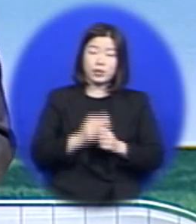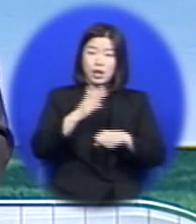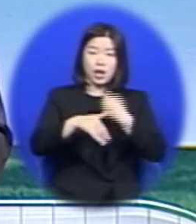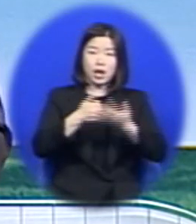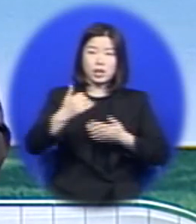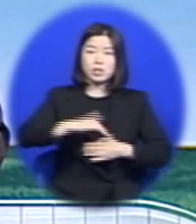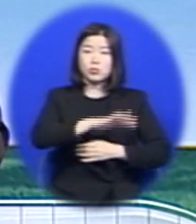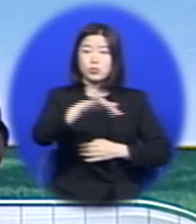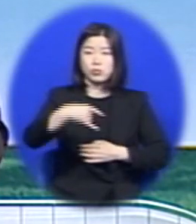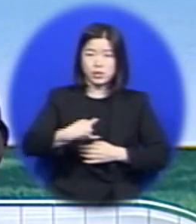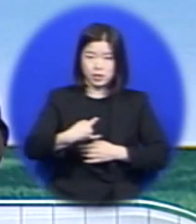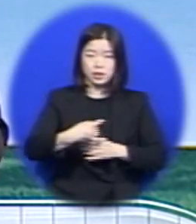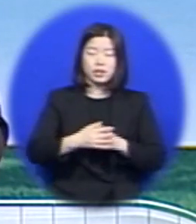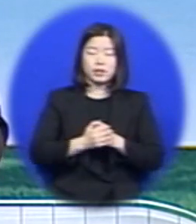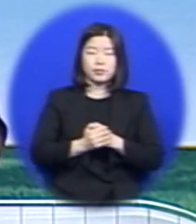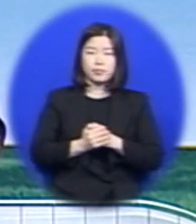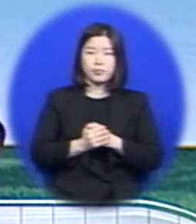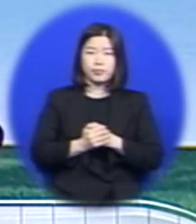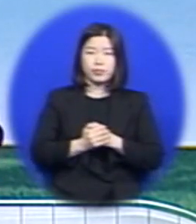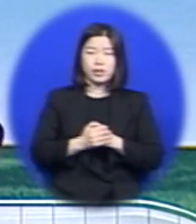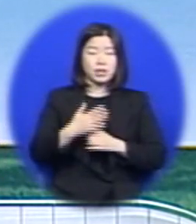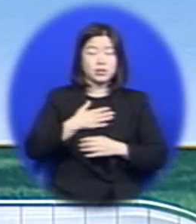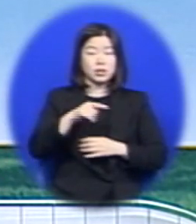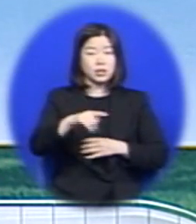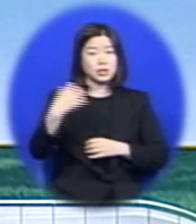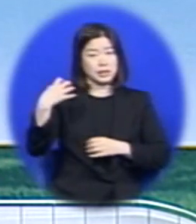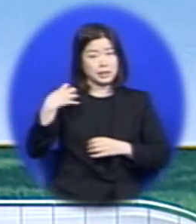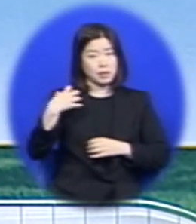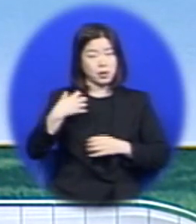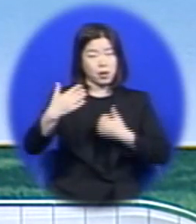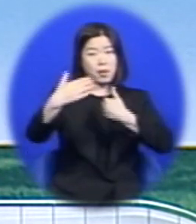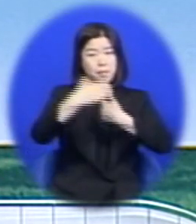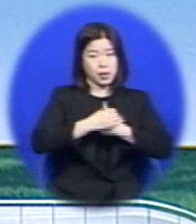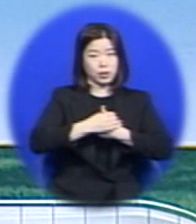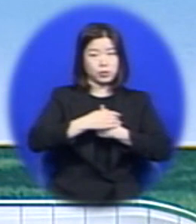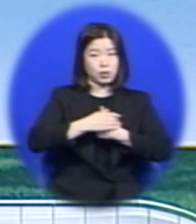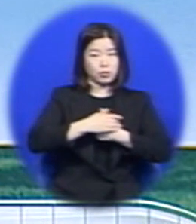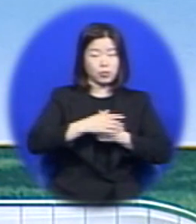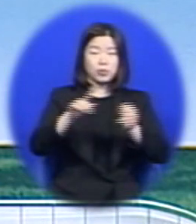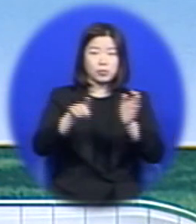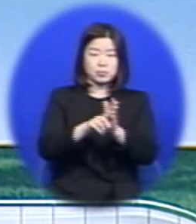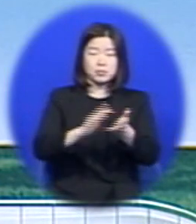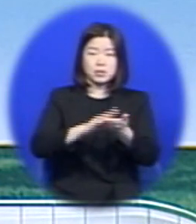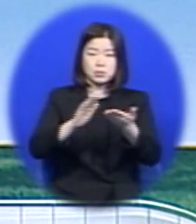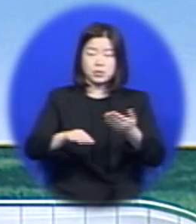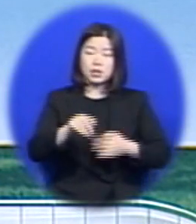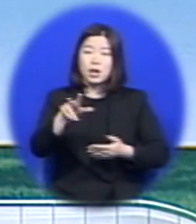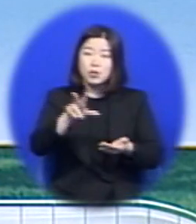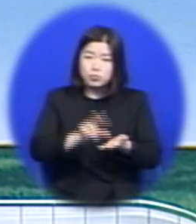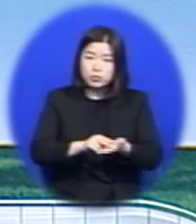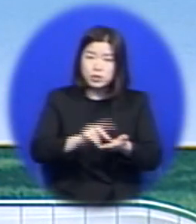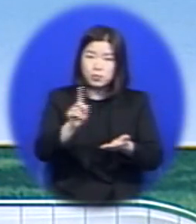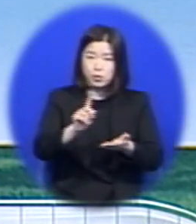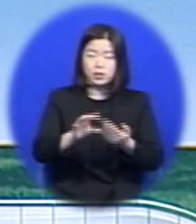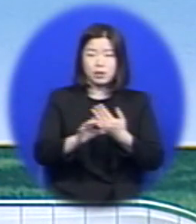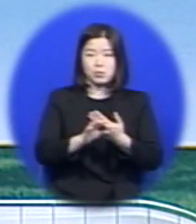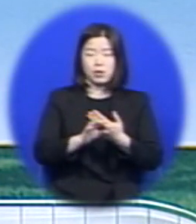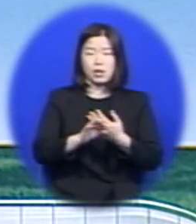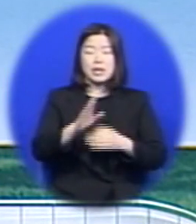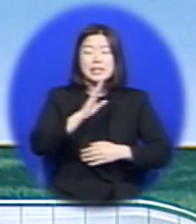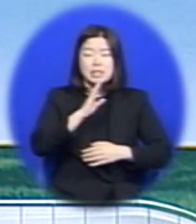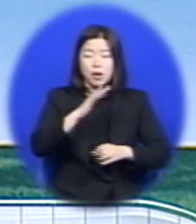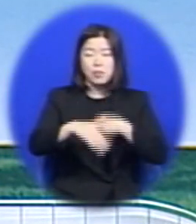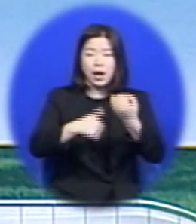하나님은 우리들에게 저는 그 사명을 맡기셨다고 믿습니다. 그런데 문제는 정말